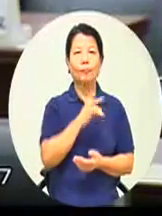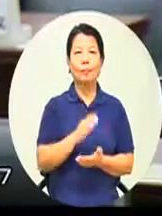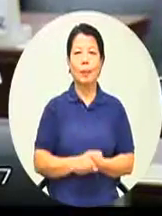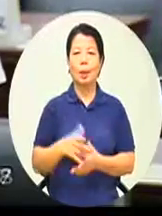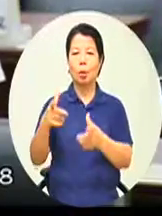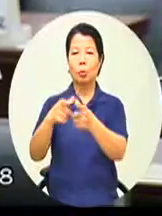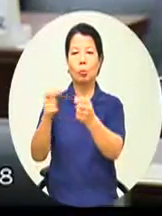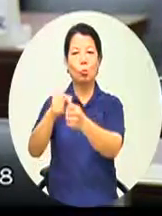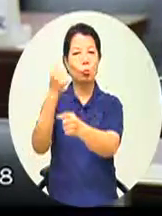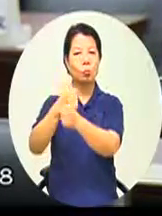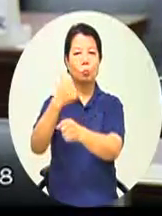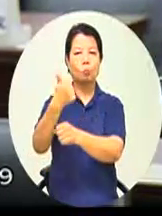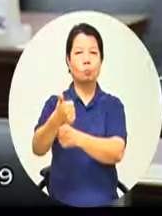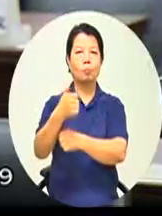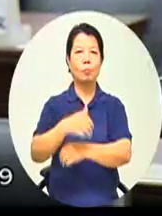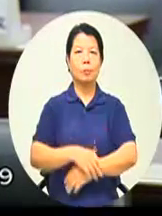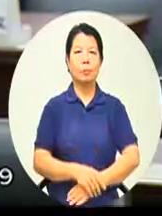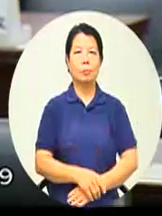做甲真好。